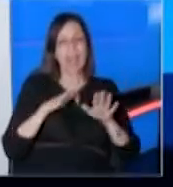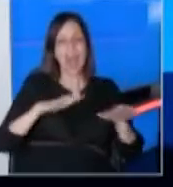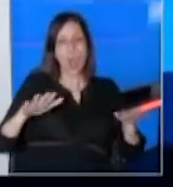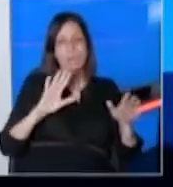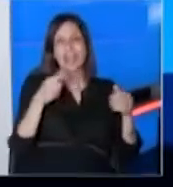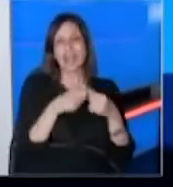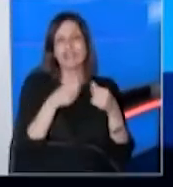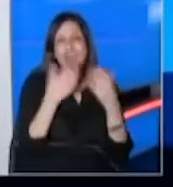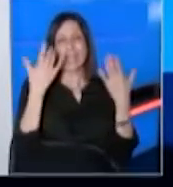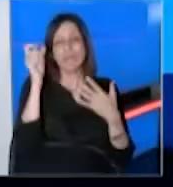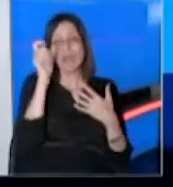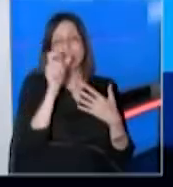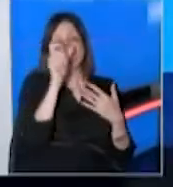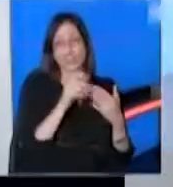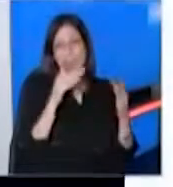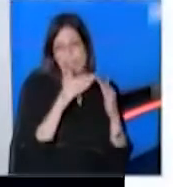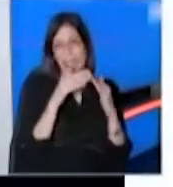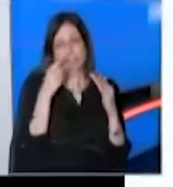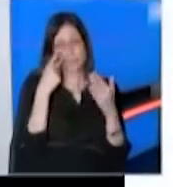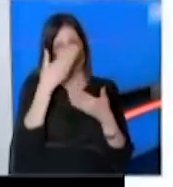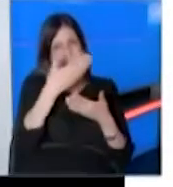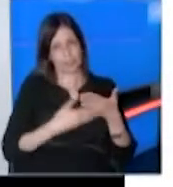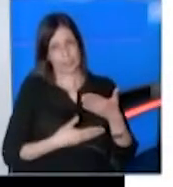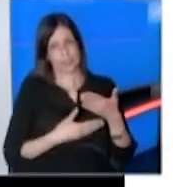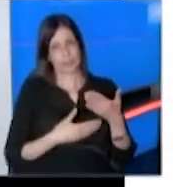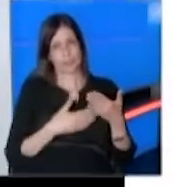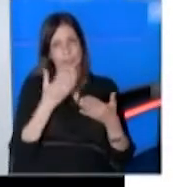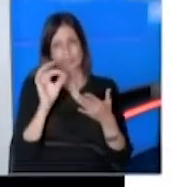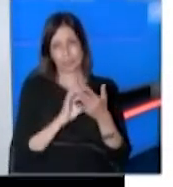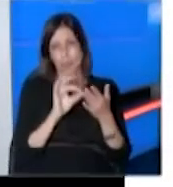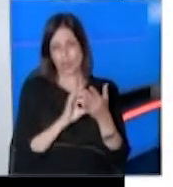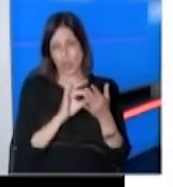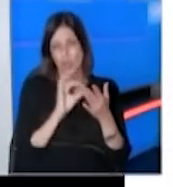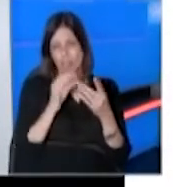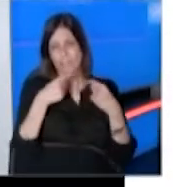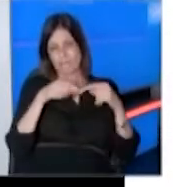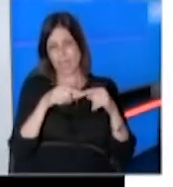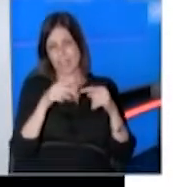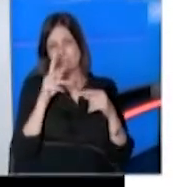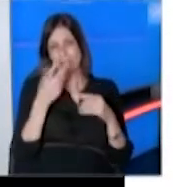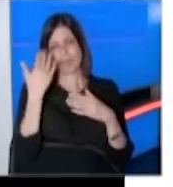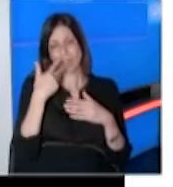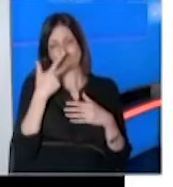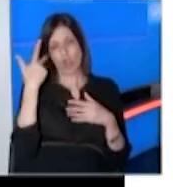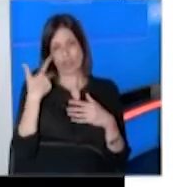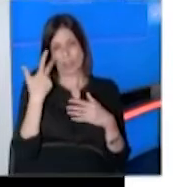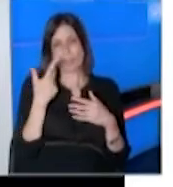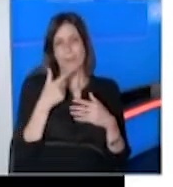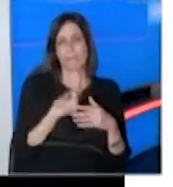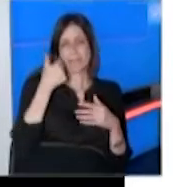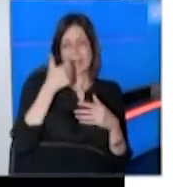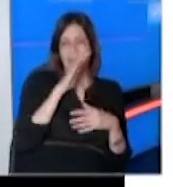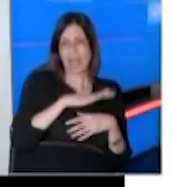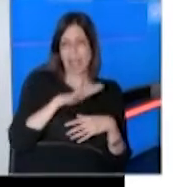אנשים גרים. אנחנו רואים פה מסמך מעיד מפרוטוקול שוועדת פרוגרמות מרק לפני 3 שנים, okay. מנהלת הרשות ומנהלת